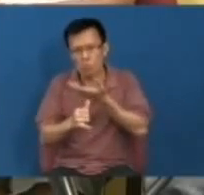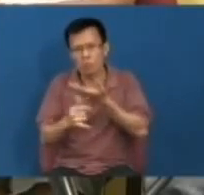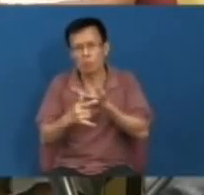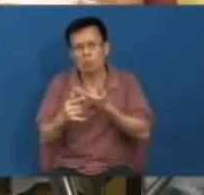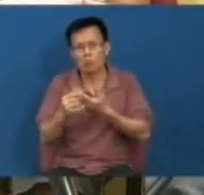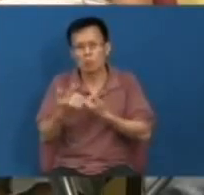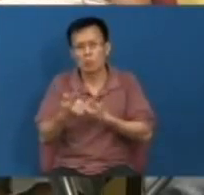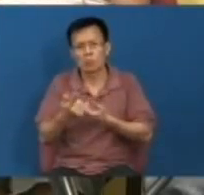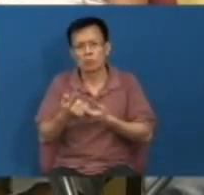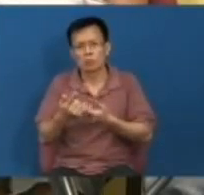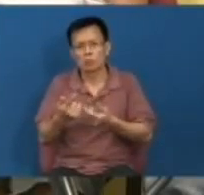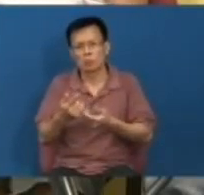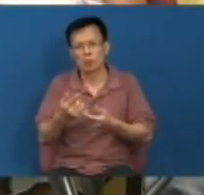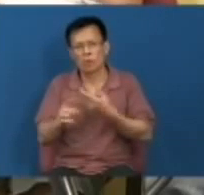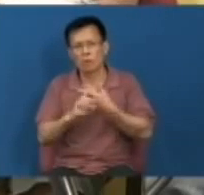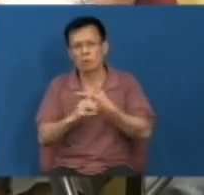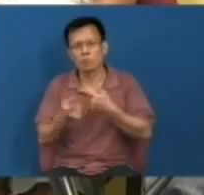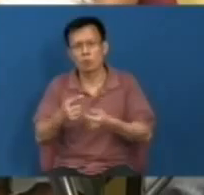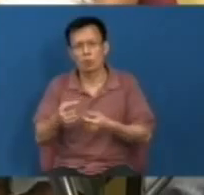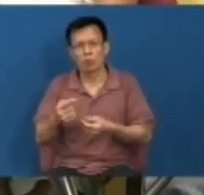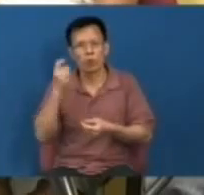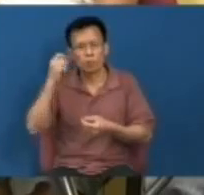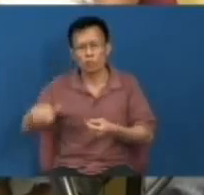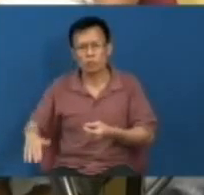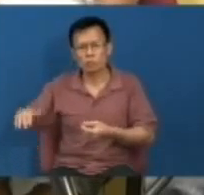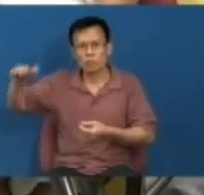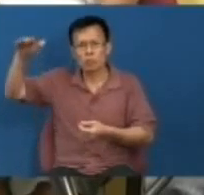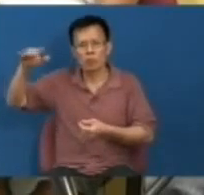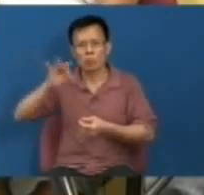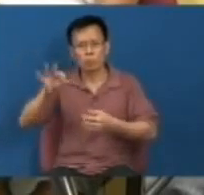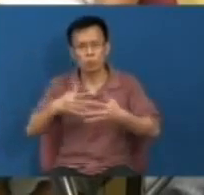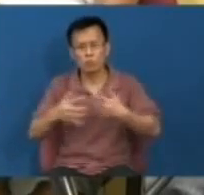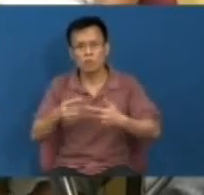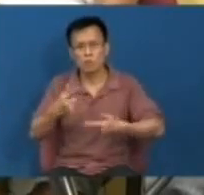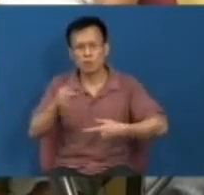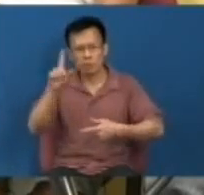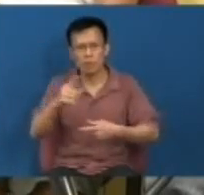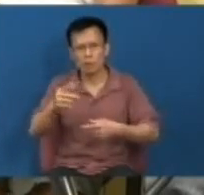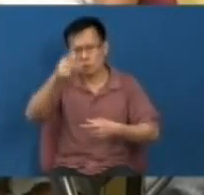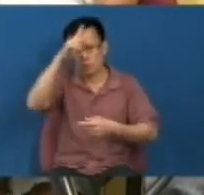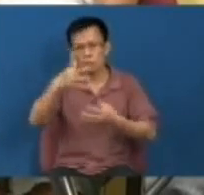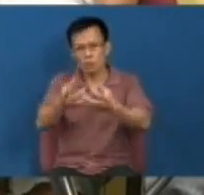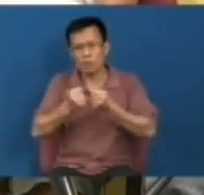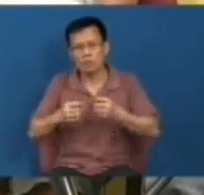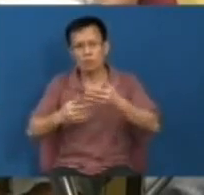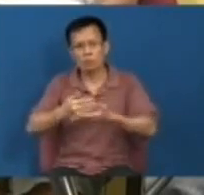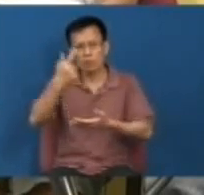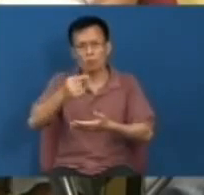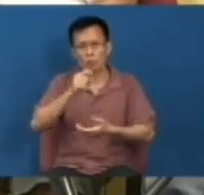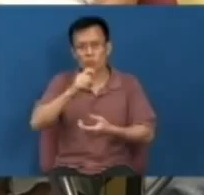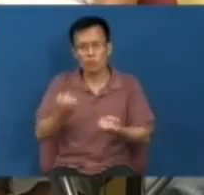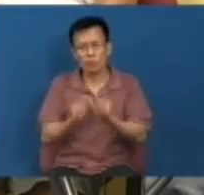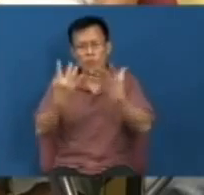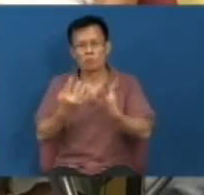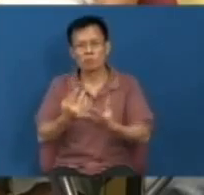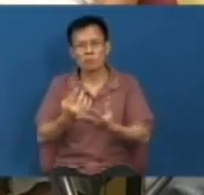事你都唔想啦。我話我女喺度長大都冇事發生，點解而家你市建局收樓，我就會有事發生？我而家我女有啲咩事，我就唯一揾你